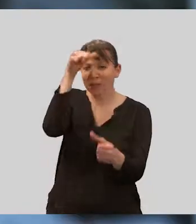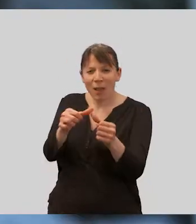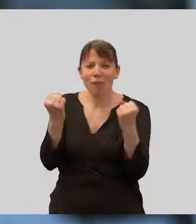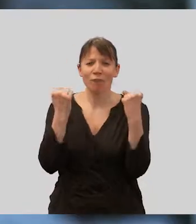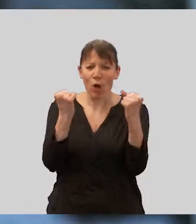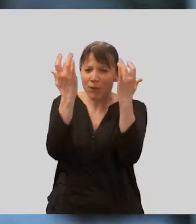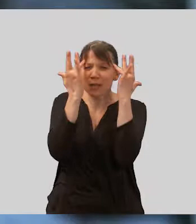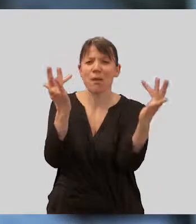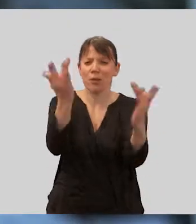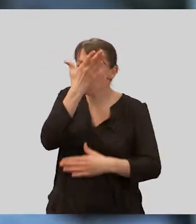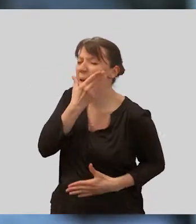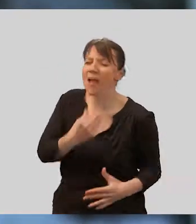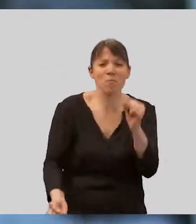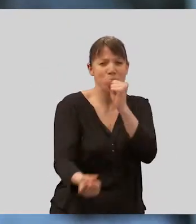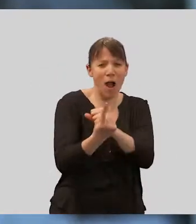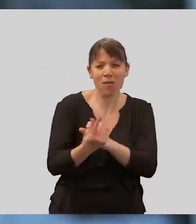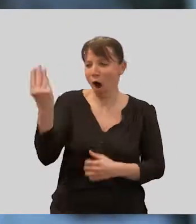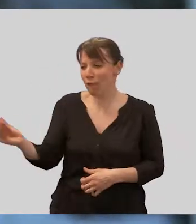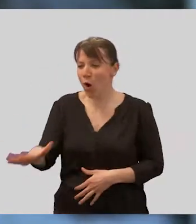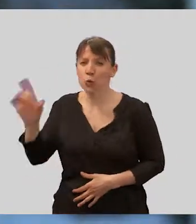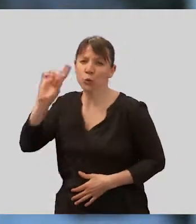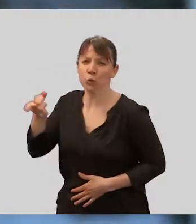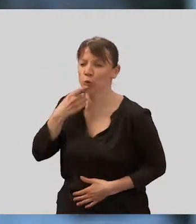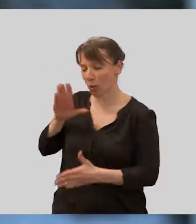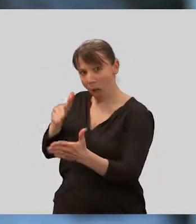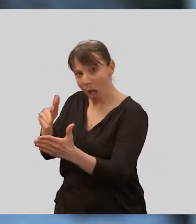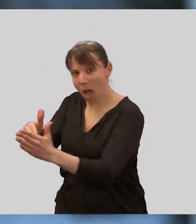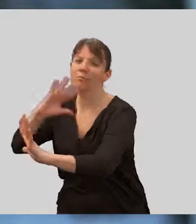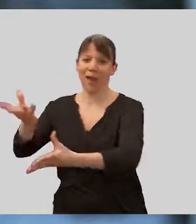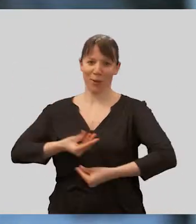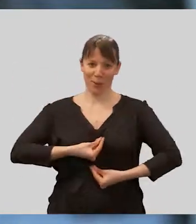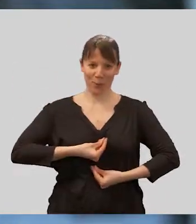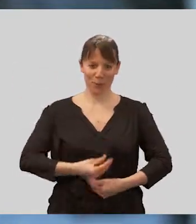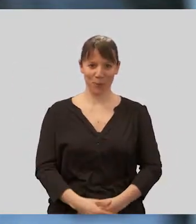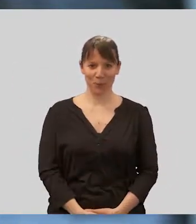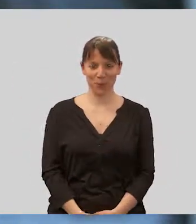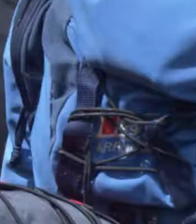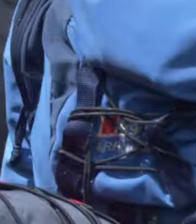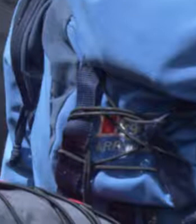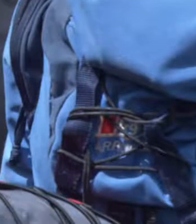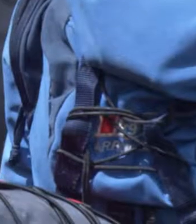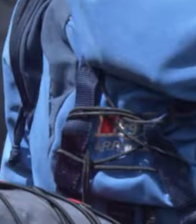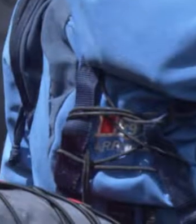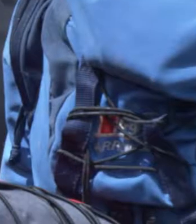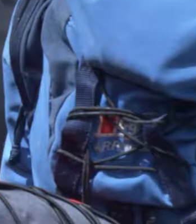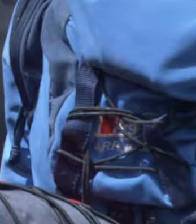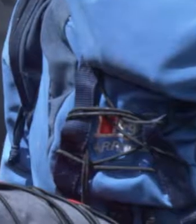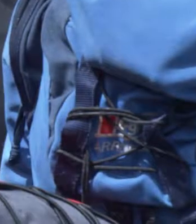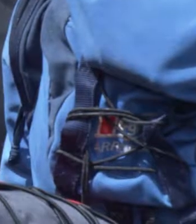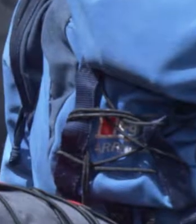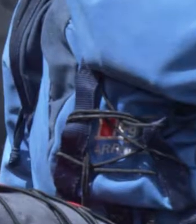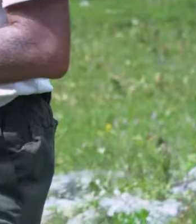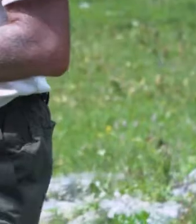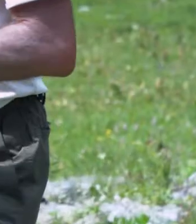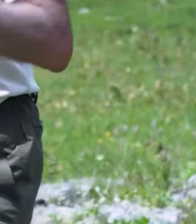Notre plus belle expérience a été d'accueillir des enfants sourds en grande difficulté. Vous avez